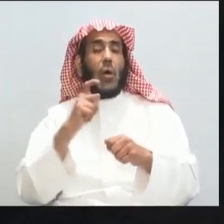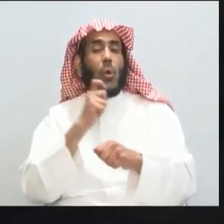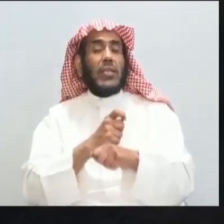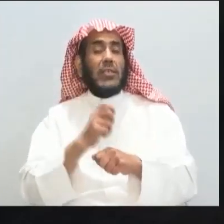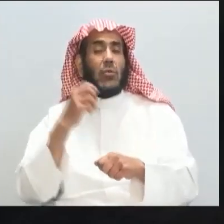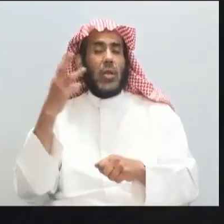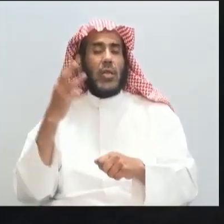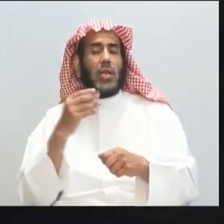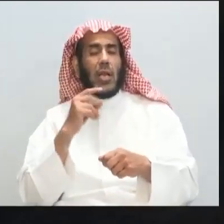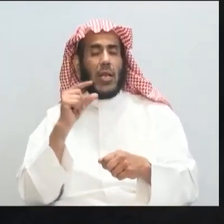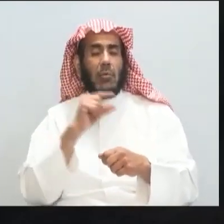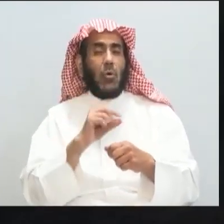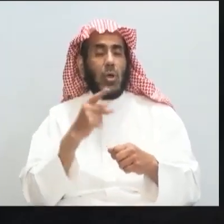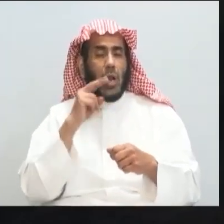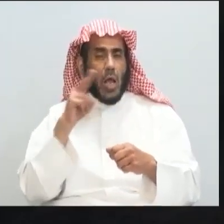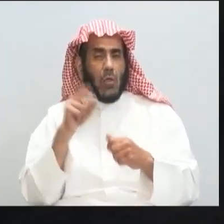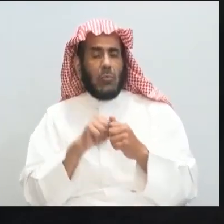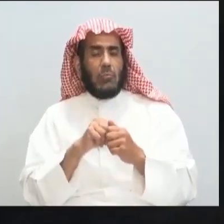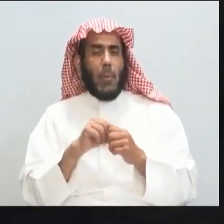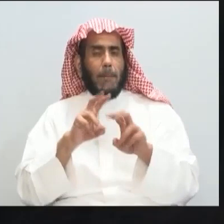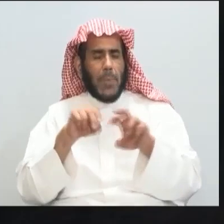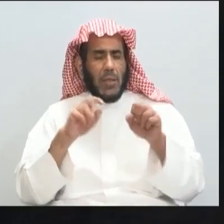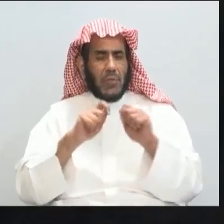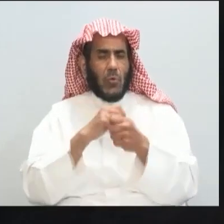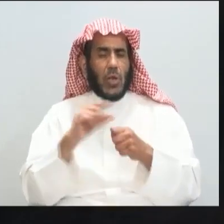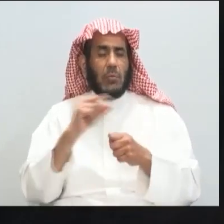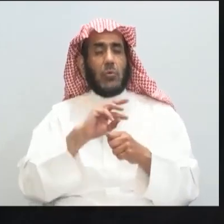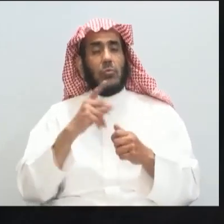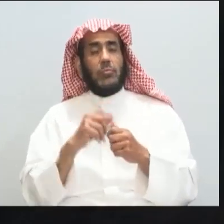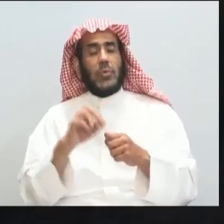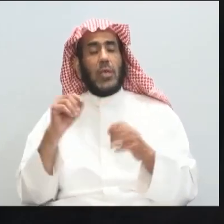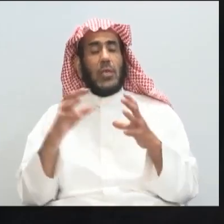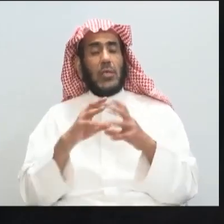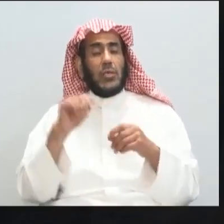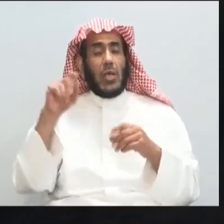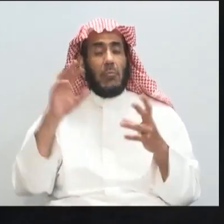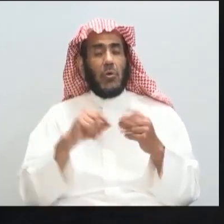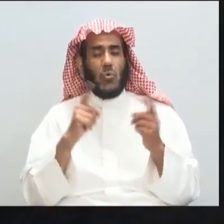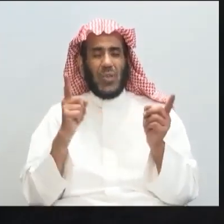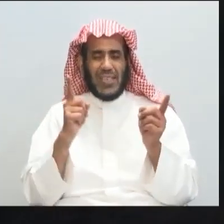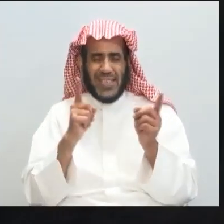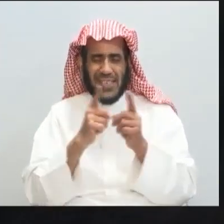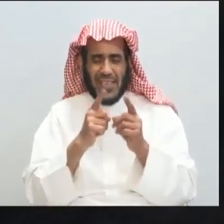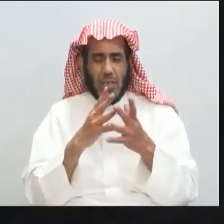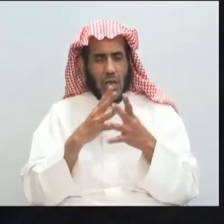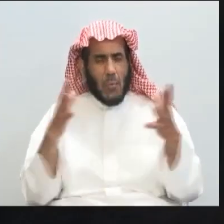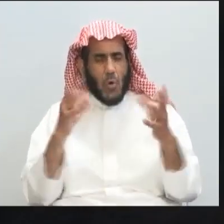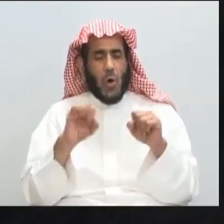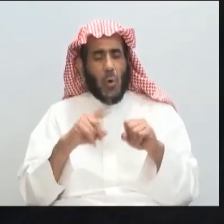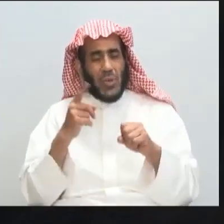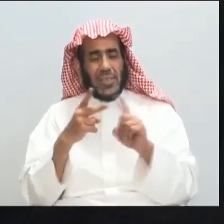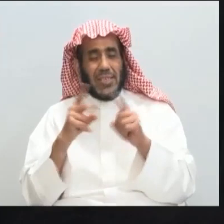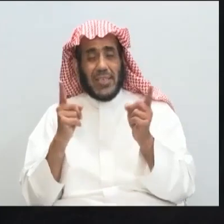الثلاثي للكلمه وقد لاحظ هنا طبعا البحث في تحويل الكلمه الى صور مختلفه كالجمع والتصغير جمع